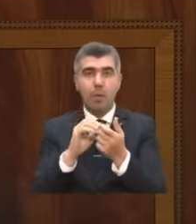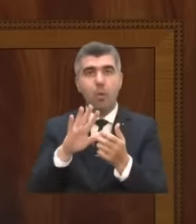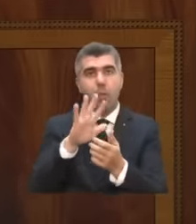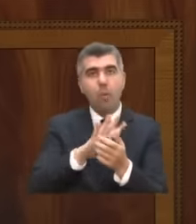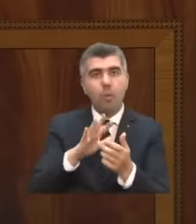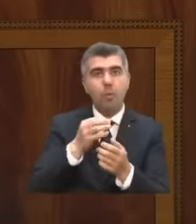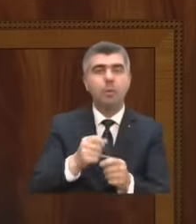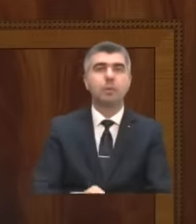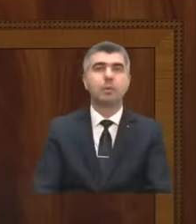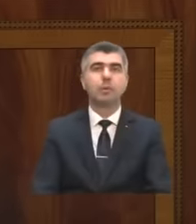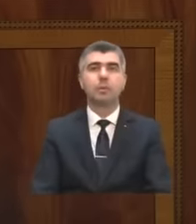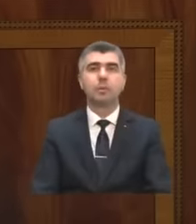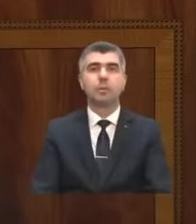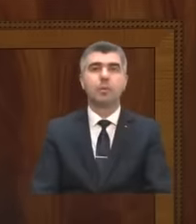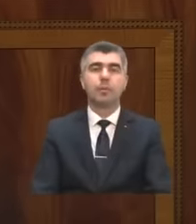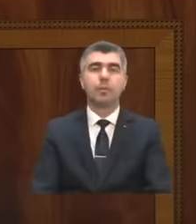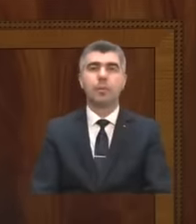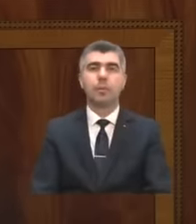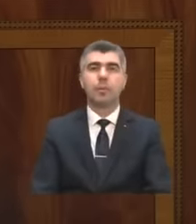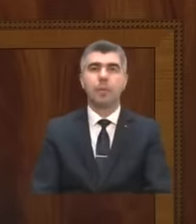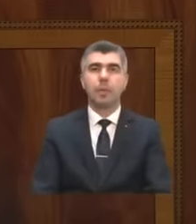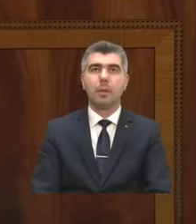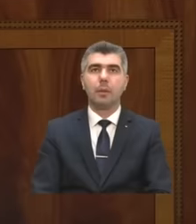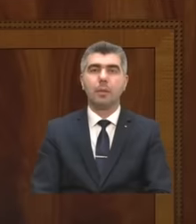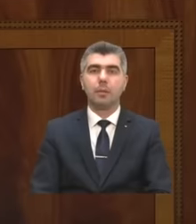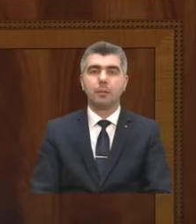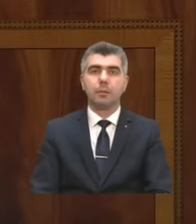هو هذا هو هذا هو